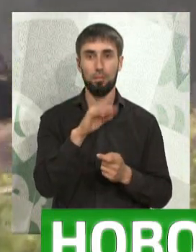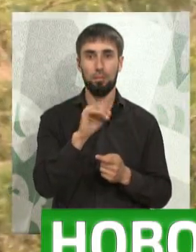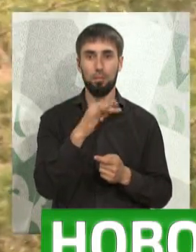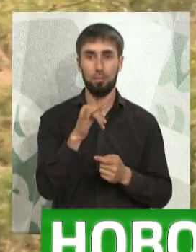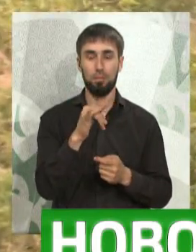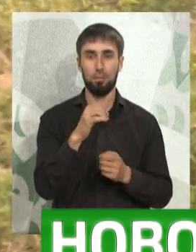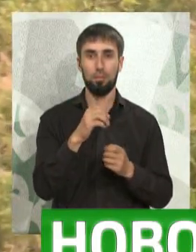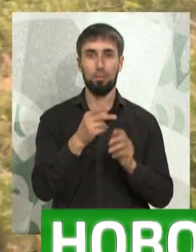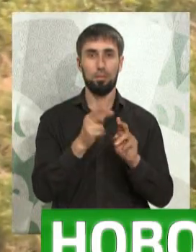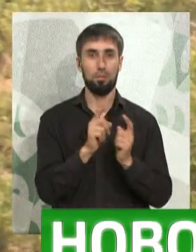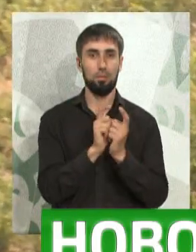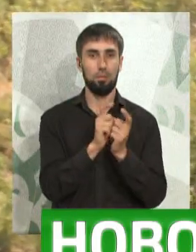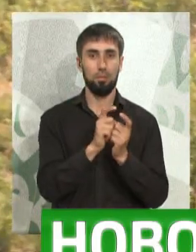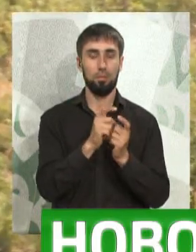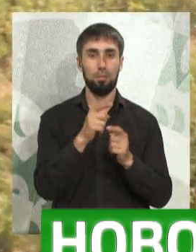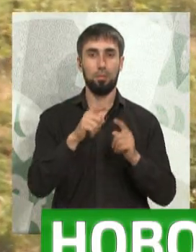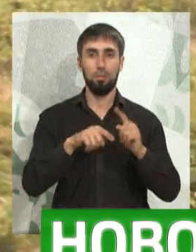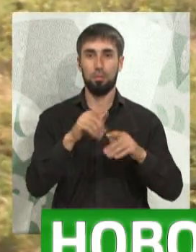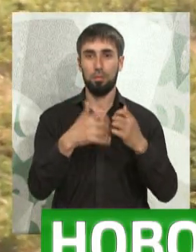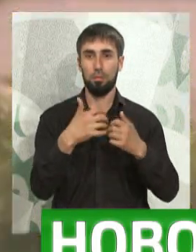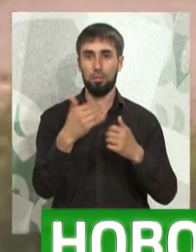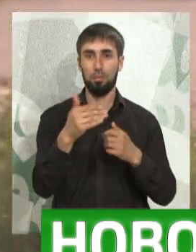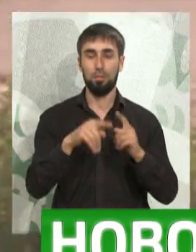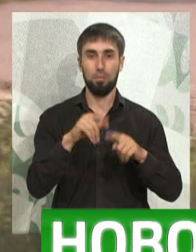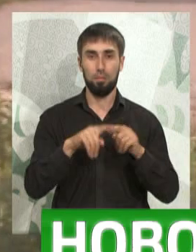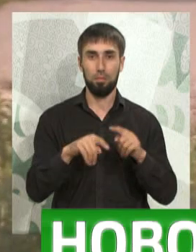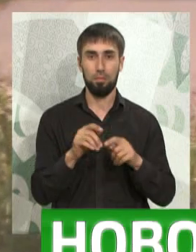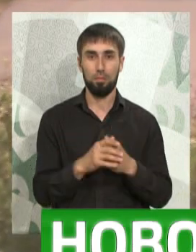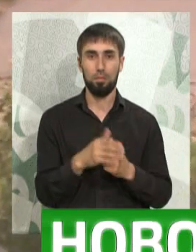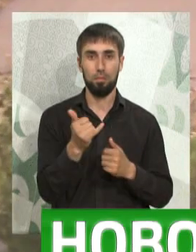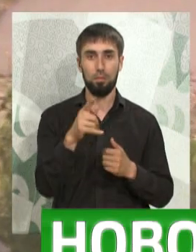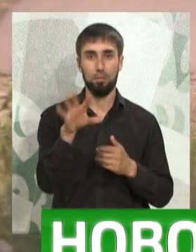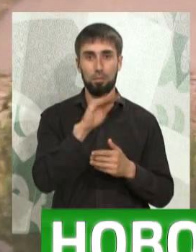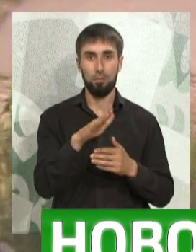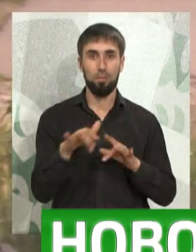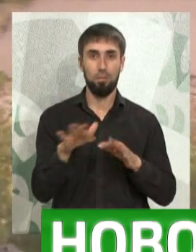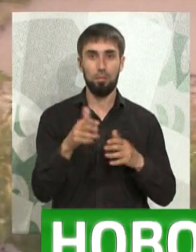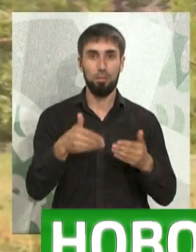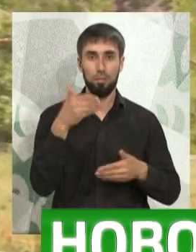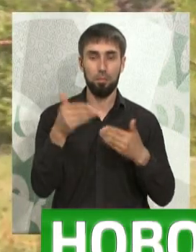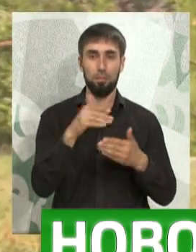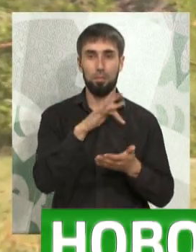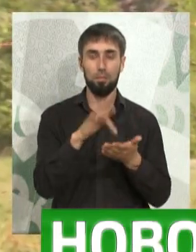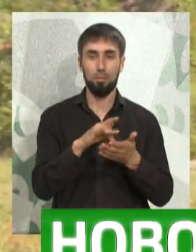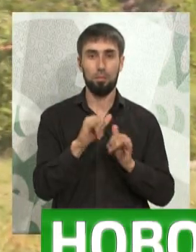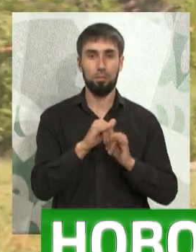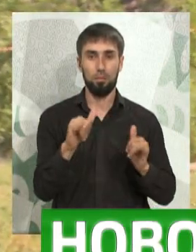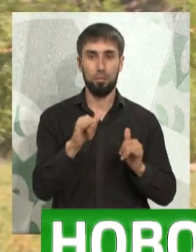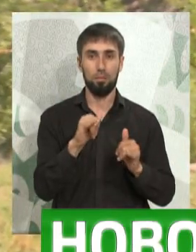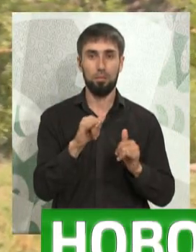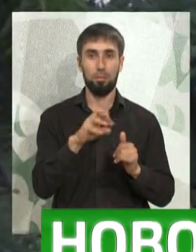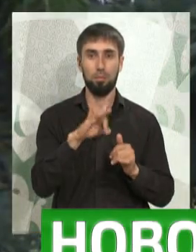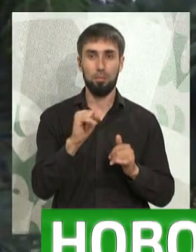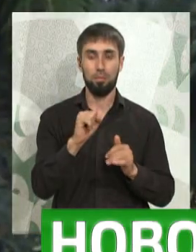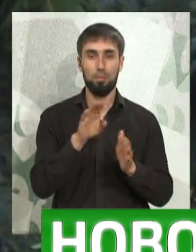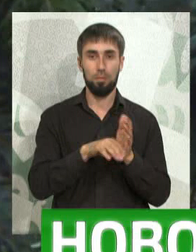между родственниками. На данный момент правоохранительными органами проводятся оперативно-следственные мероприятия. В городе усилены меры безопасности и